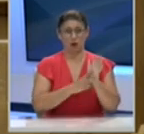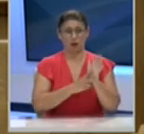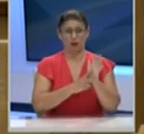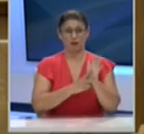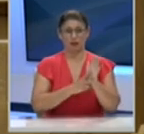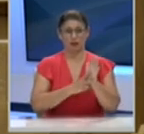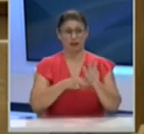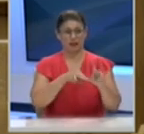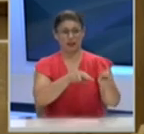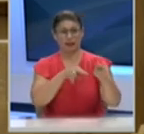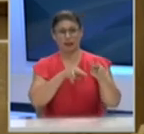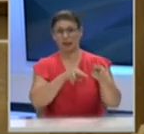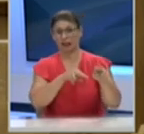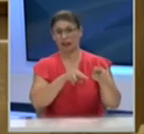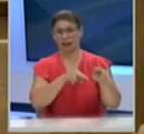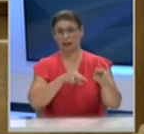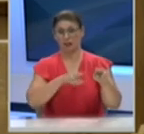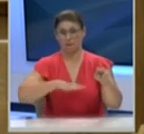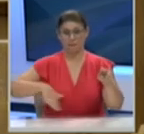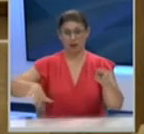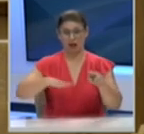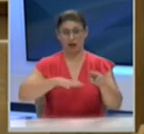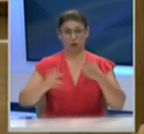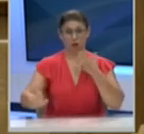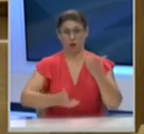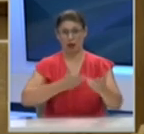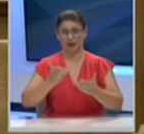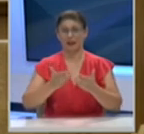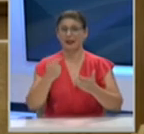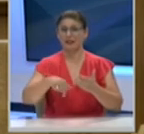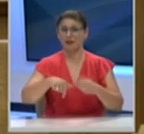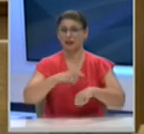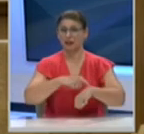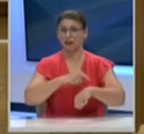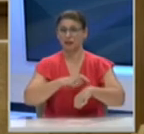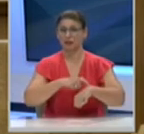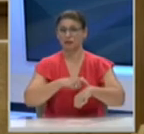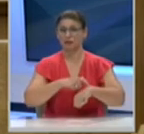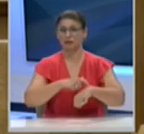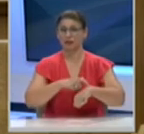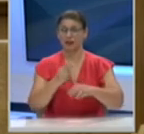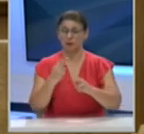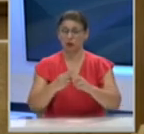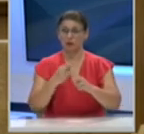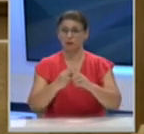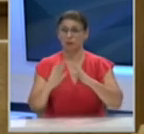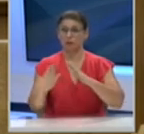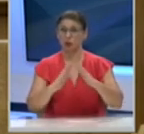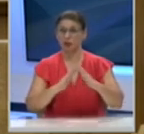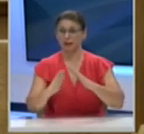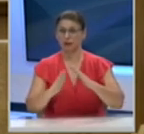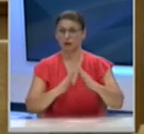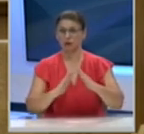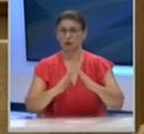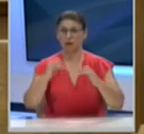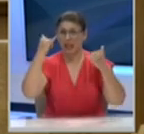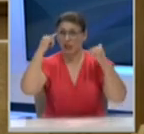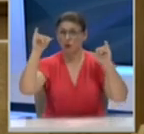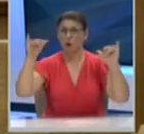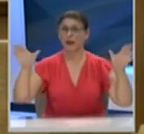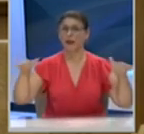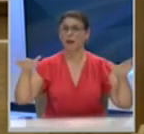το κυνήγι στις καμένες εκτάσεις, διότι αυτή τη στιγμή είναι κρίσιμο να προστατευθούν τα ζώα και